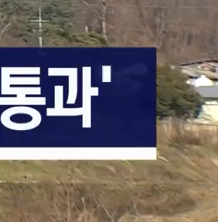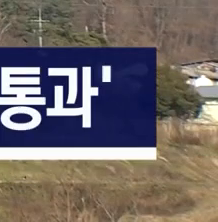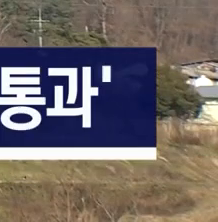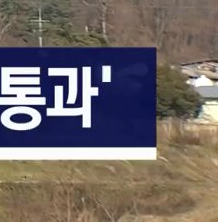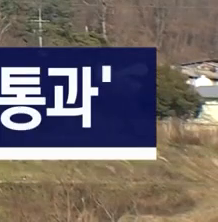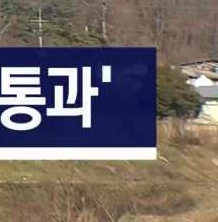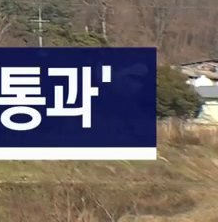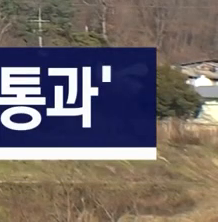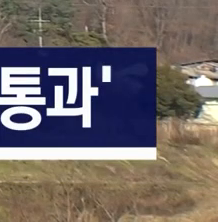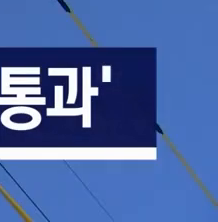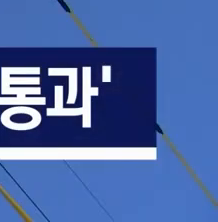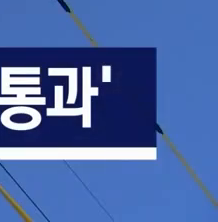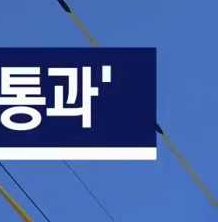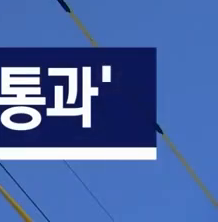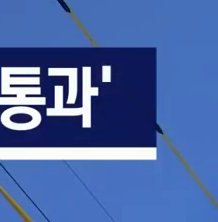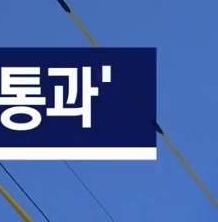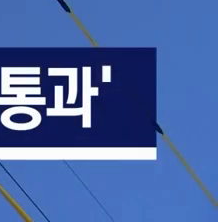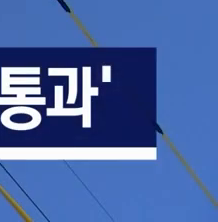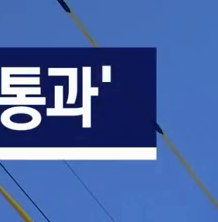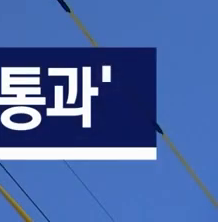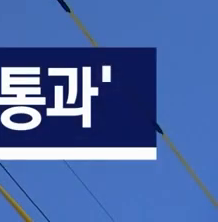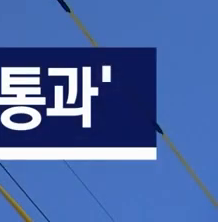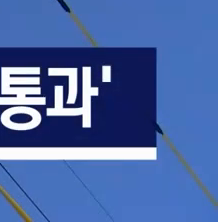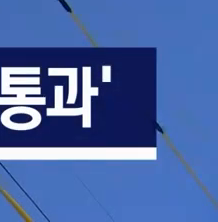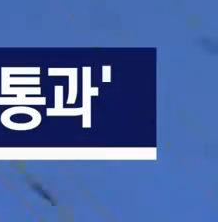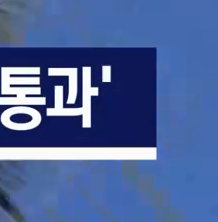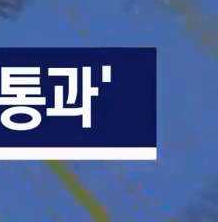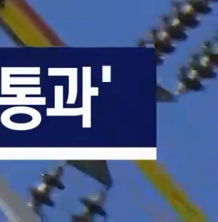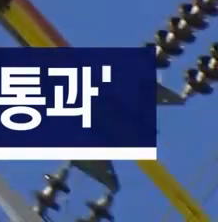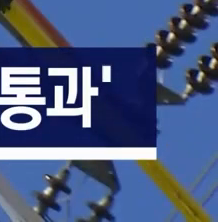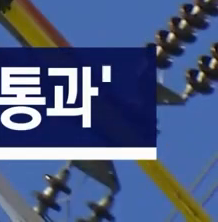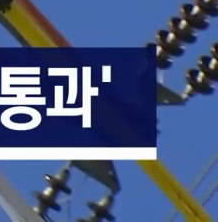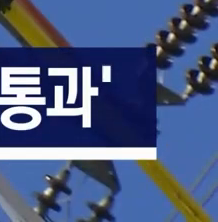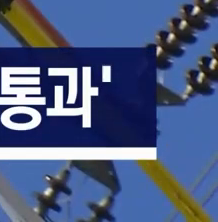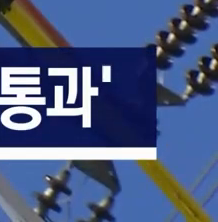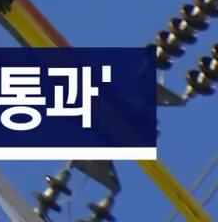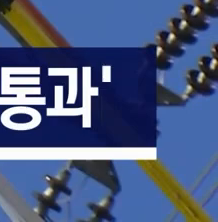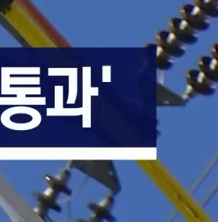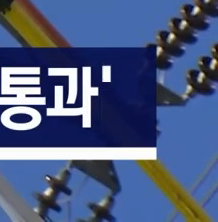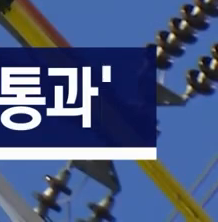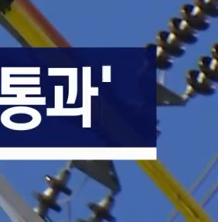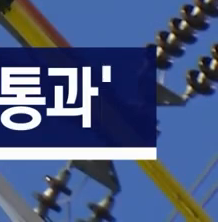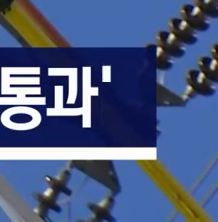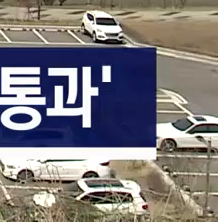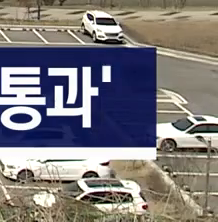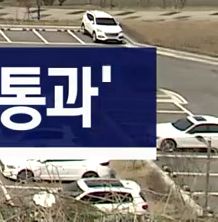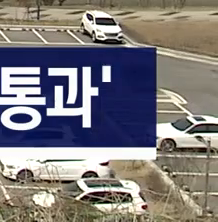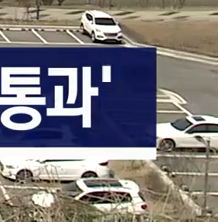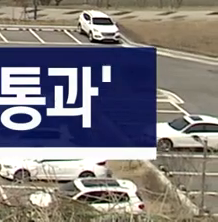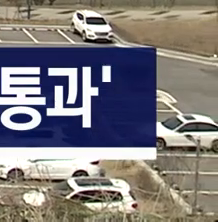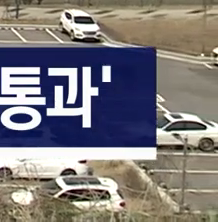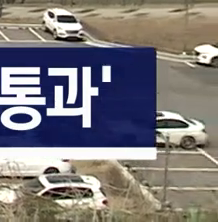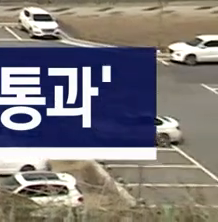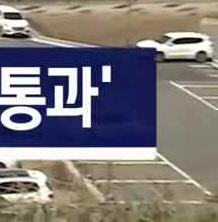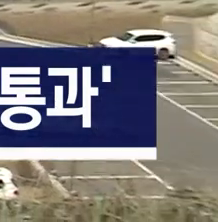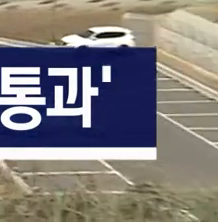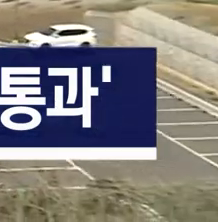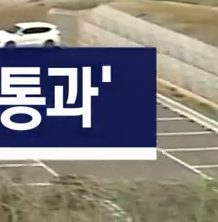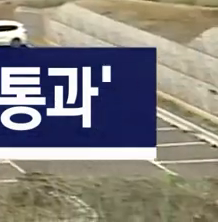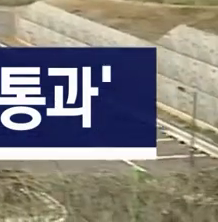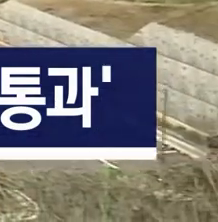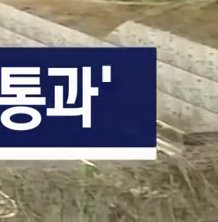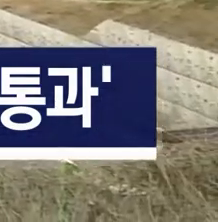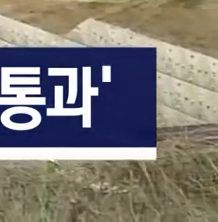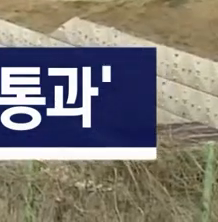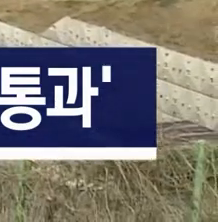전력 발전량이 수도권보다 월등히 많은 비수도권의 전기요금을 낮출 수 있는 지역 차등요금제 법안이 국회 상임위